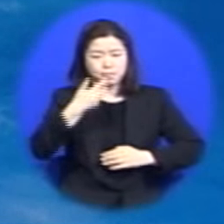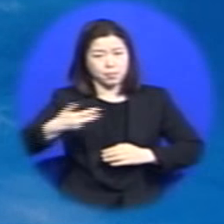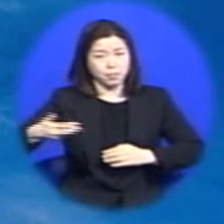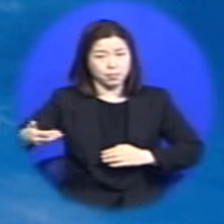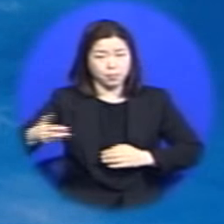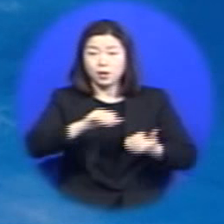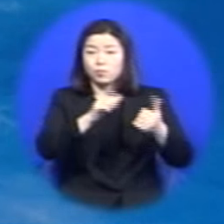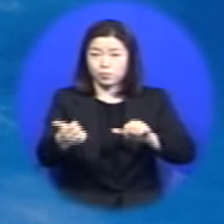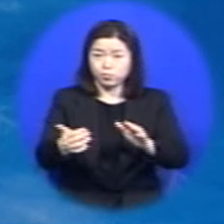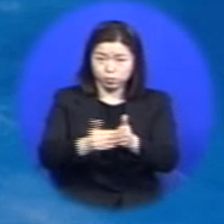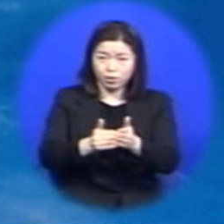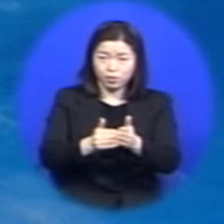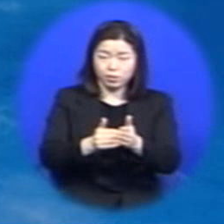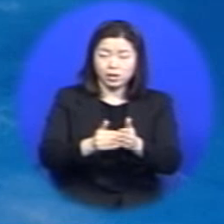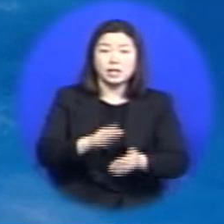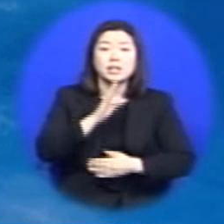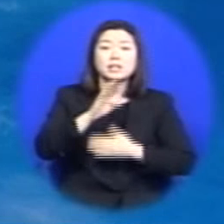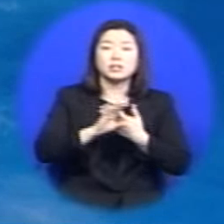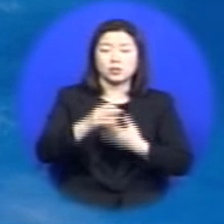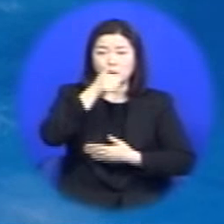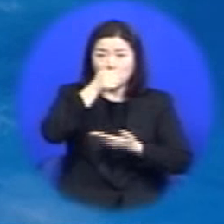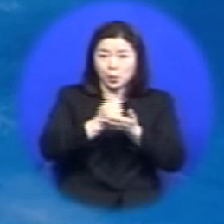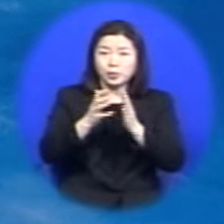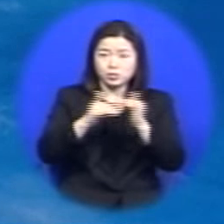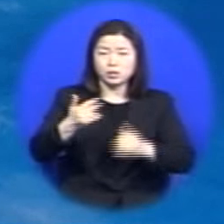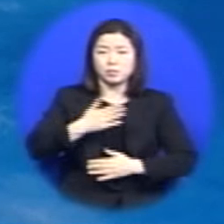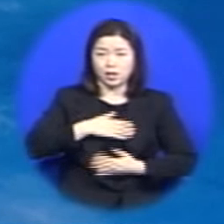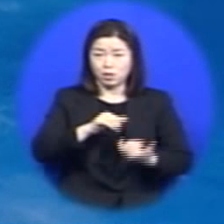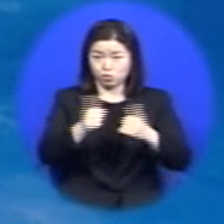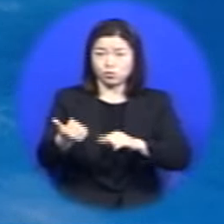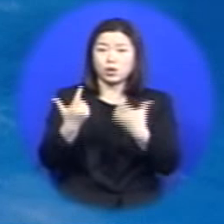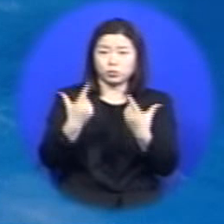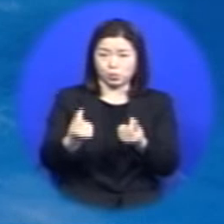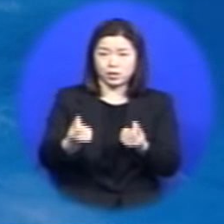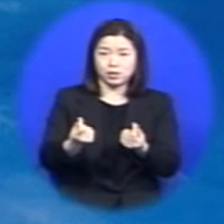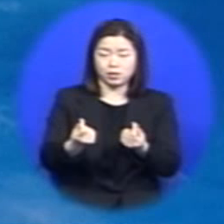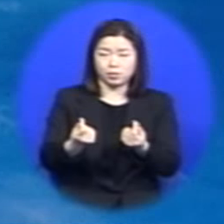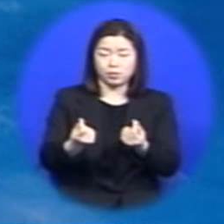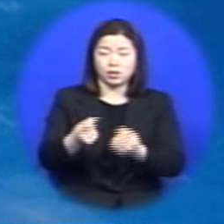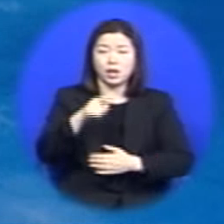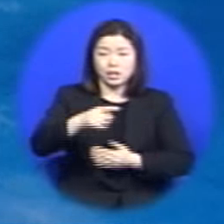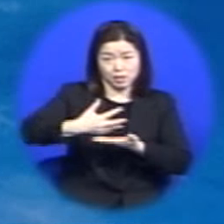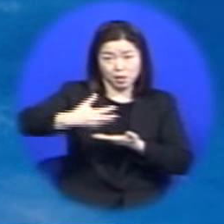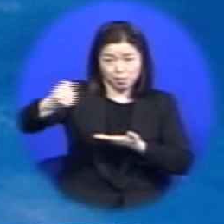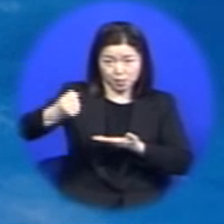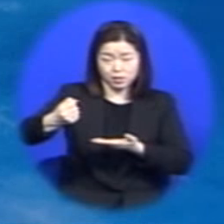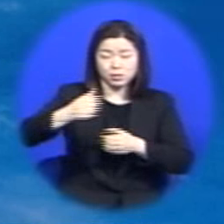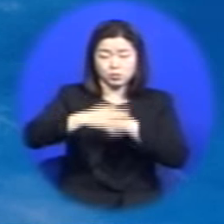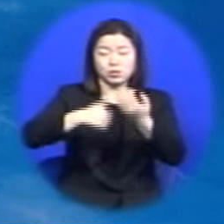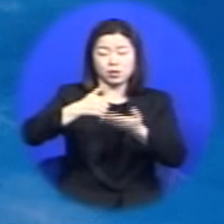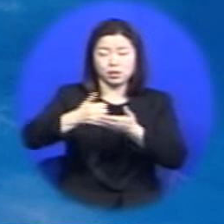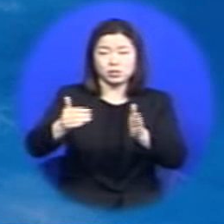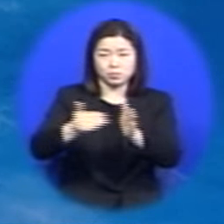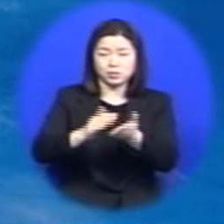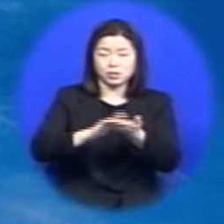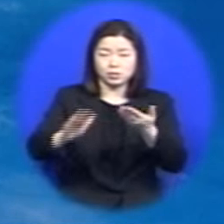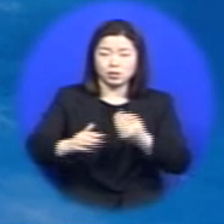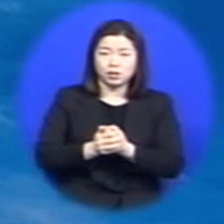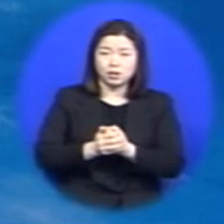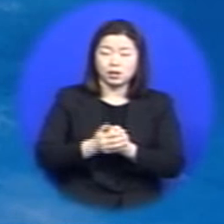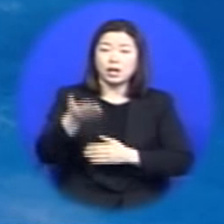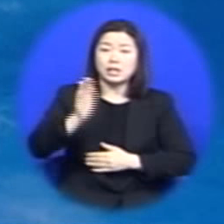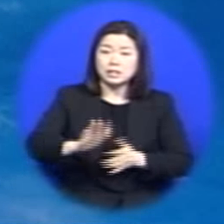죽습니다. 그러면 죄인인 내가 죽은 거예요. 그렇게 받아주셨어요, 하나님이. 그런데